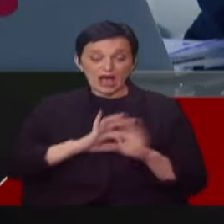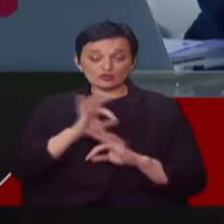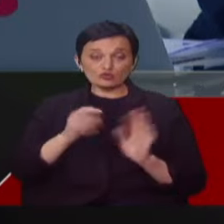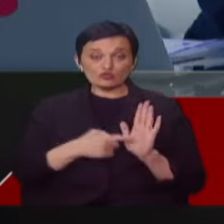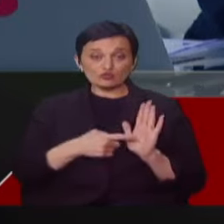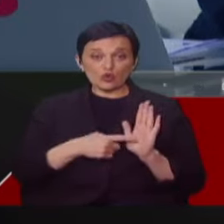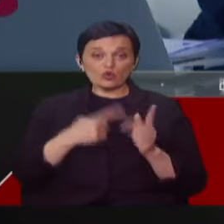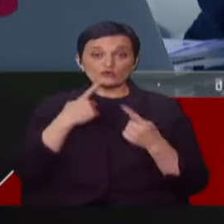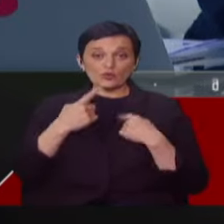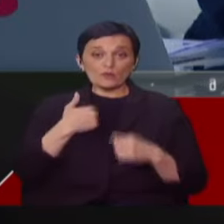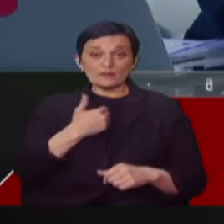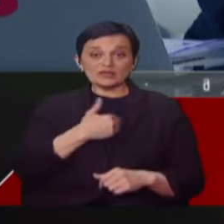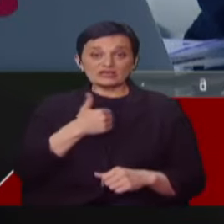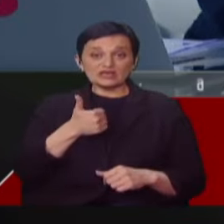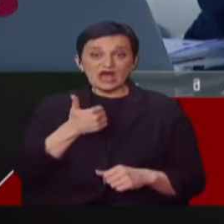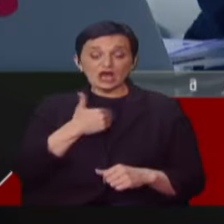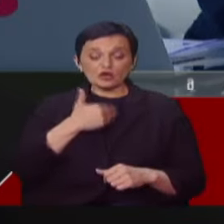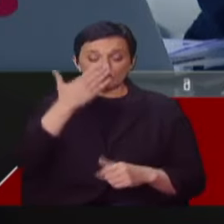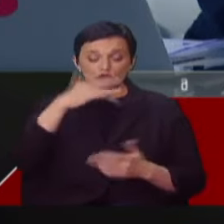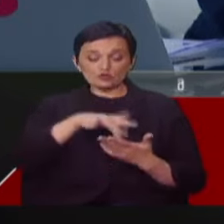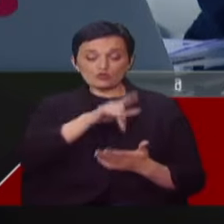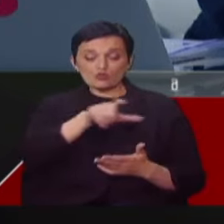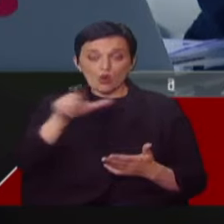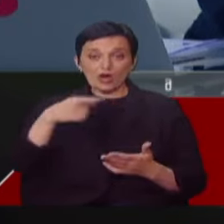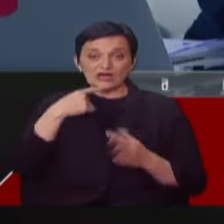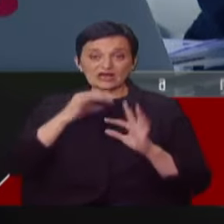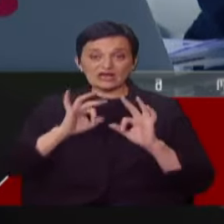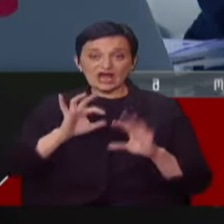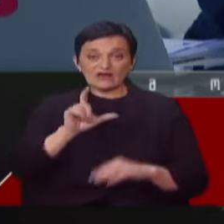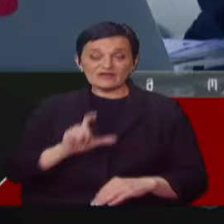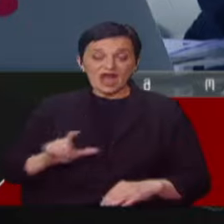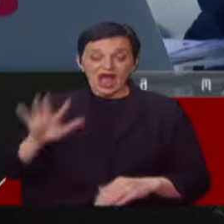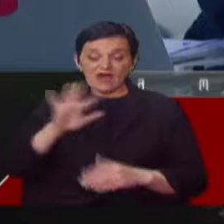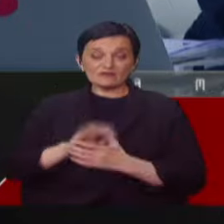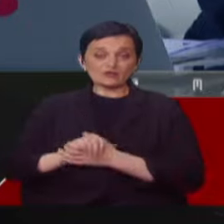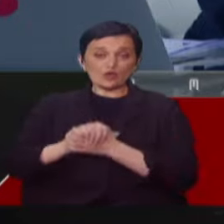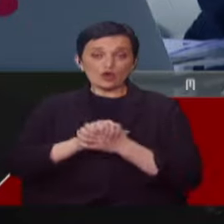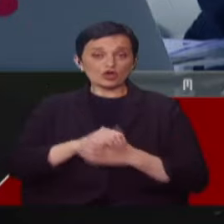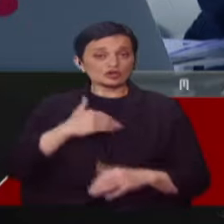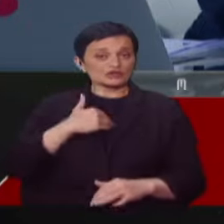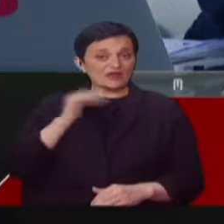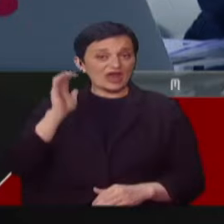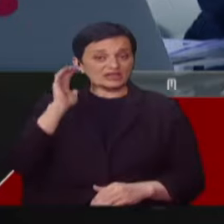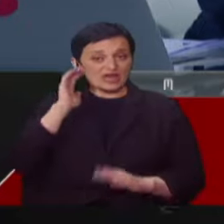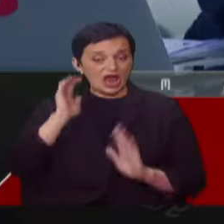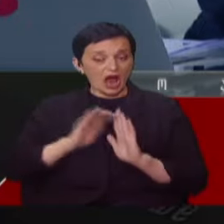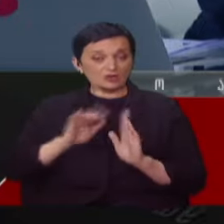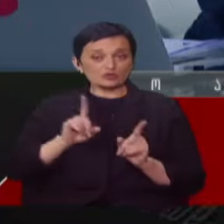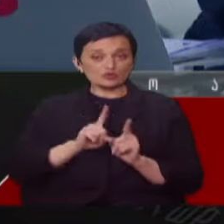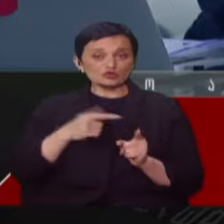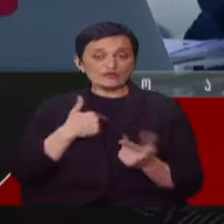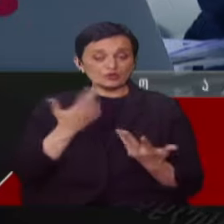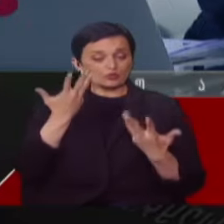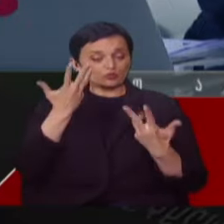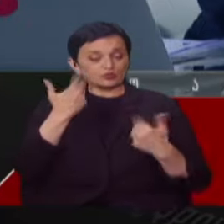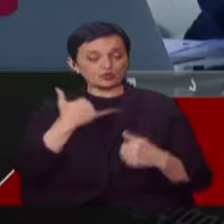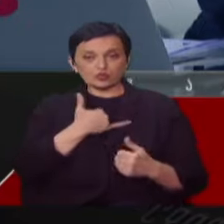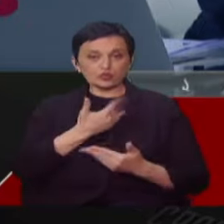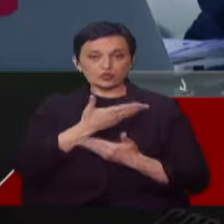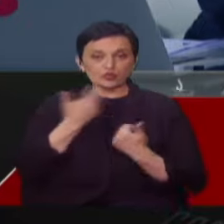ვსაუბრობ და მე მინდა კარგად გავაგებინო ჩვენ მოსახლეობას, რომ ევროკავშირი და ჩვენ არ ვუსმენთ, არა ვართ განებივრებულები, იმიტომ რომ